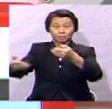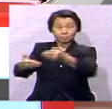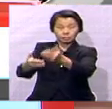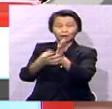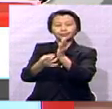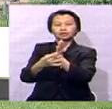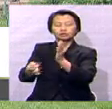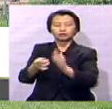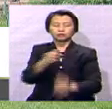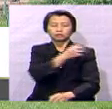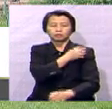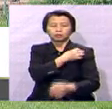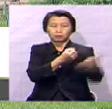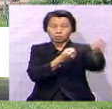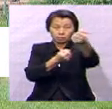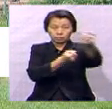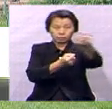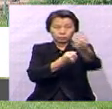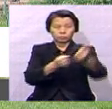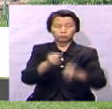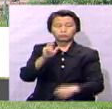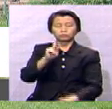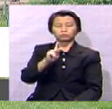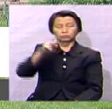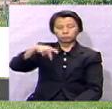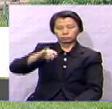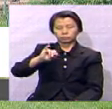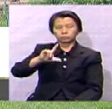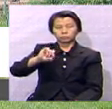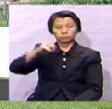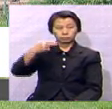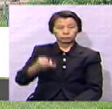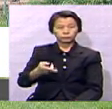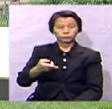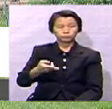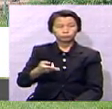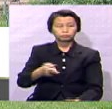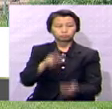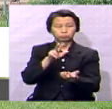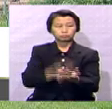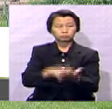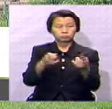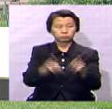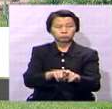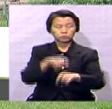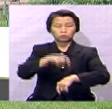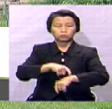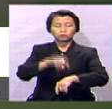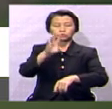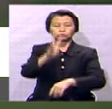Pegawai Operasi Jabatan Bomba dan Penyelamat Kuala Pilah Pegawai Bomba Kanan 2 Muhammad Zakaria Ramli mengesahkan kejadian berlaku